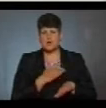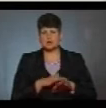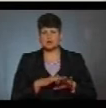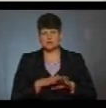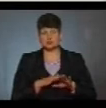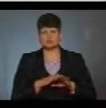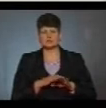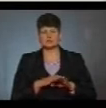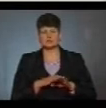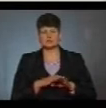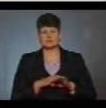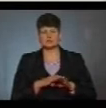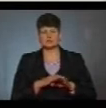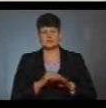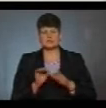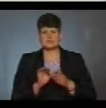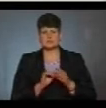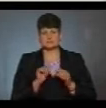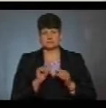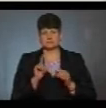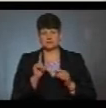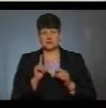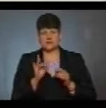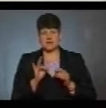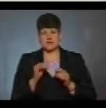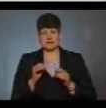зразу підвищується рейтинг до